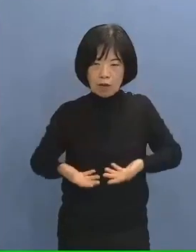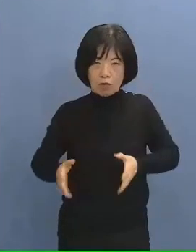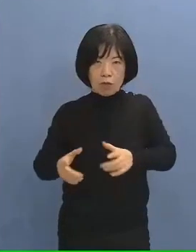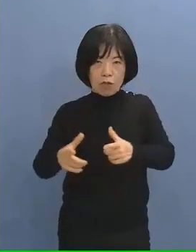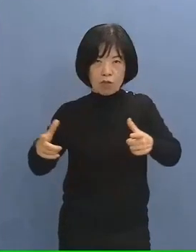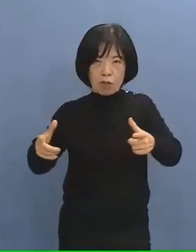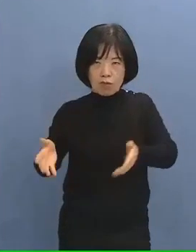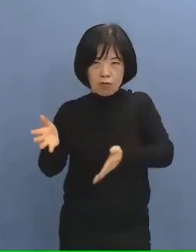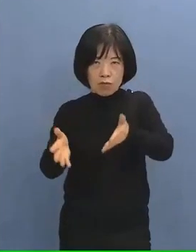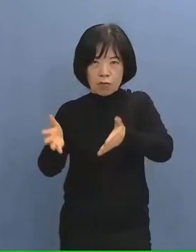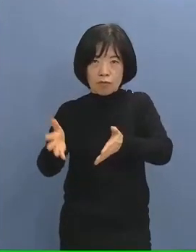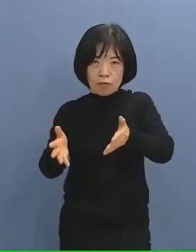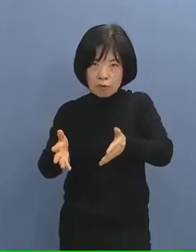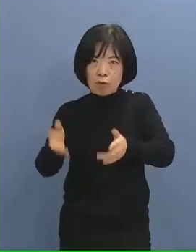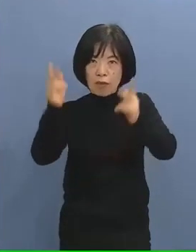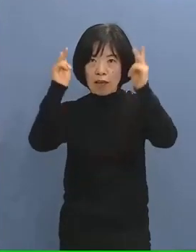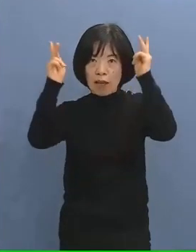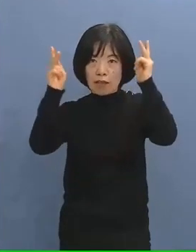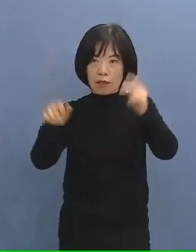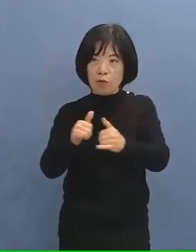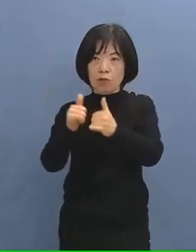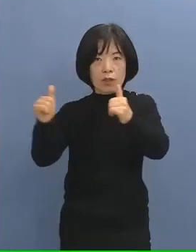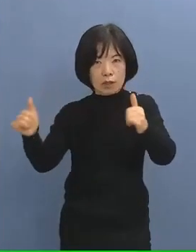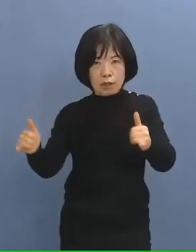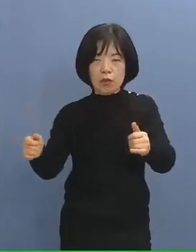ていくかということをしっかりやっていきたいなと思っています。